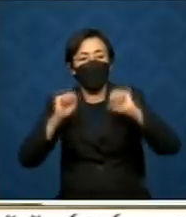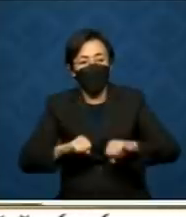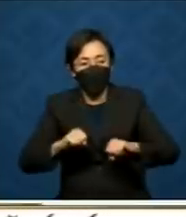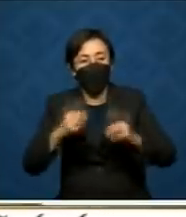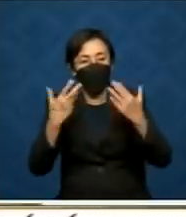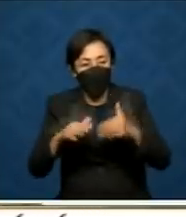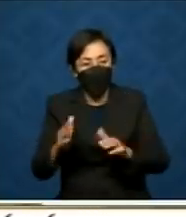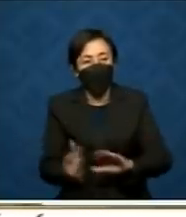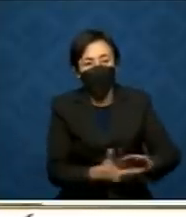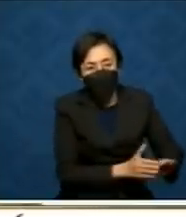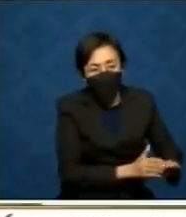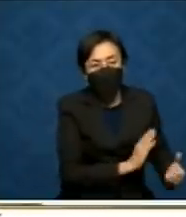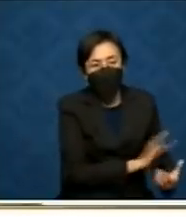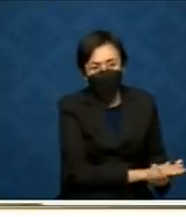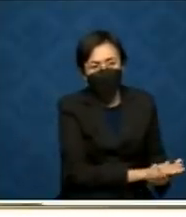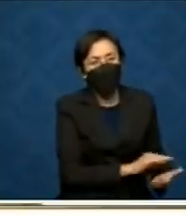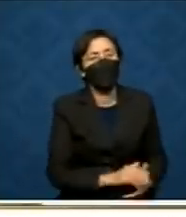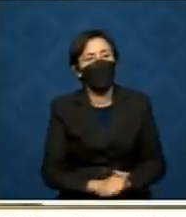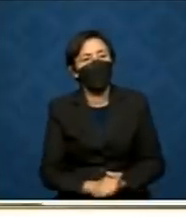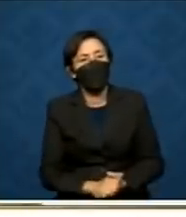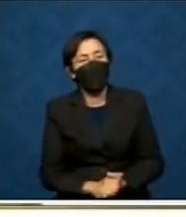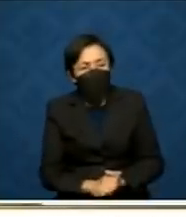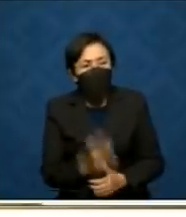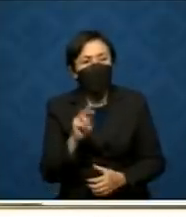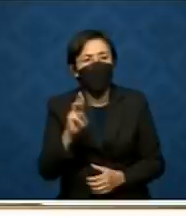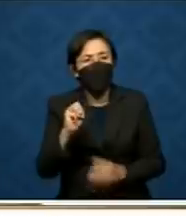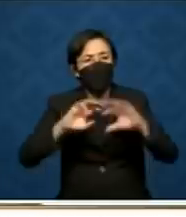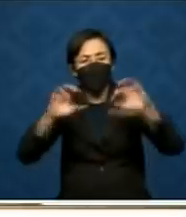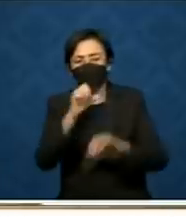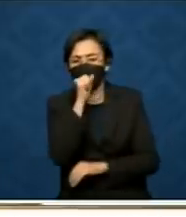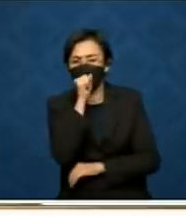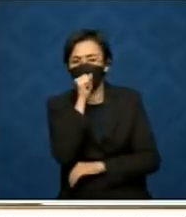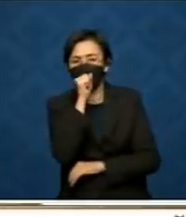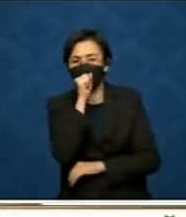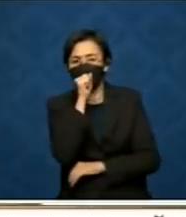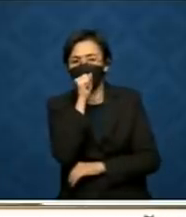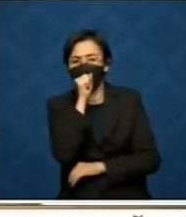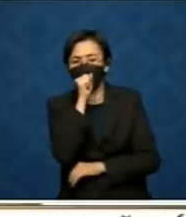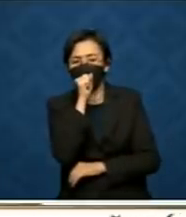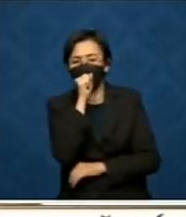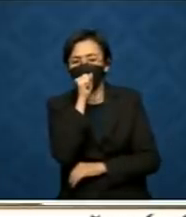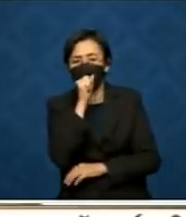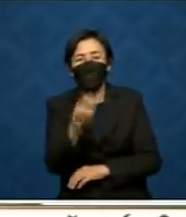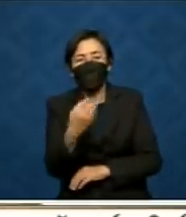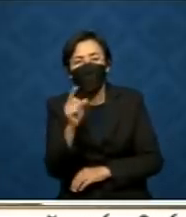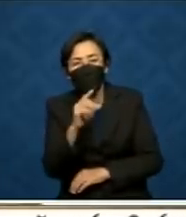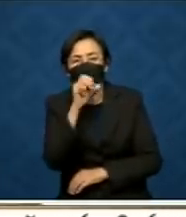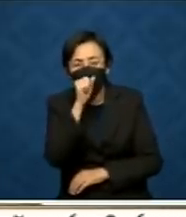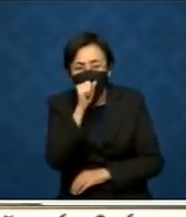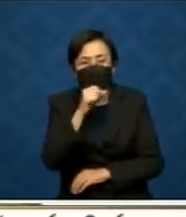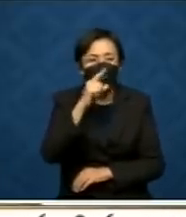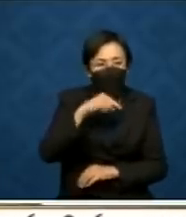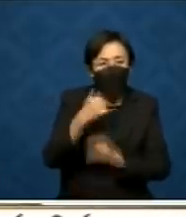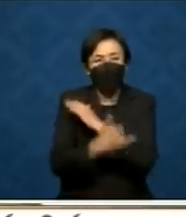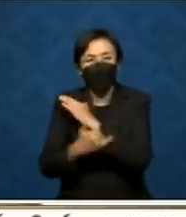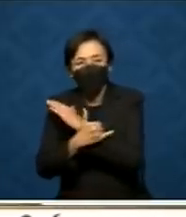ให้ในครม.ก็ยังเป็นเรื่องรับน่ะแต่ท่านก็พยายามบอกมันเป็นความลับระหว่างประเทศมี